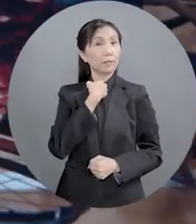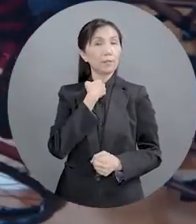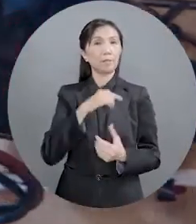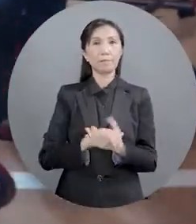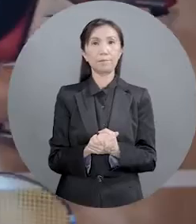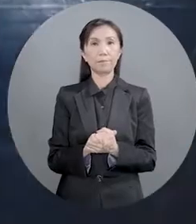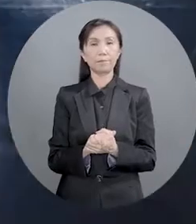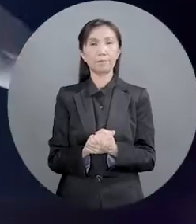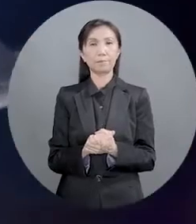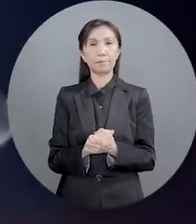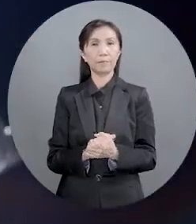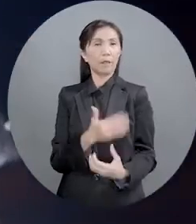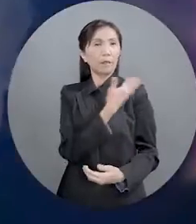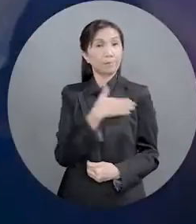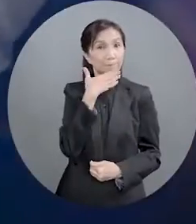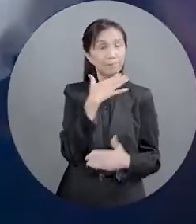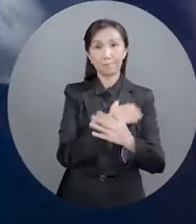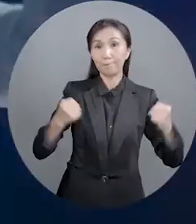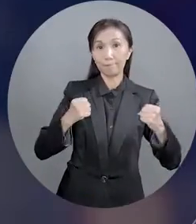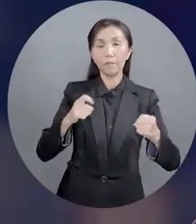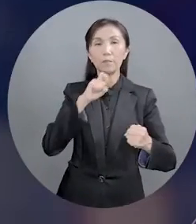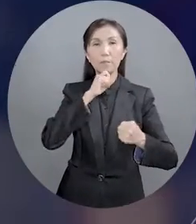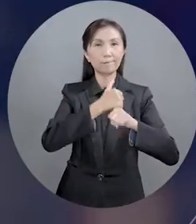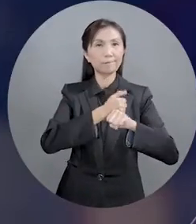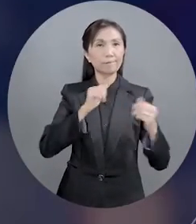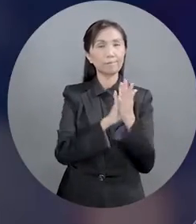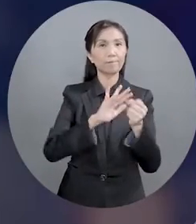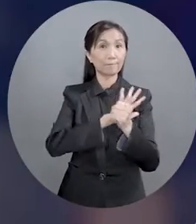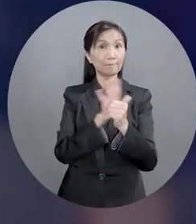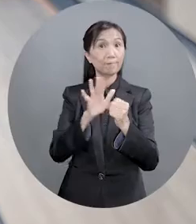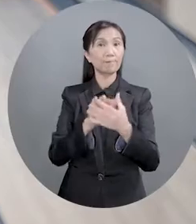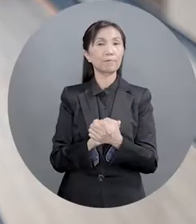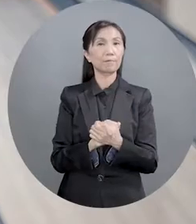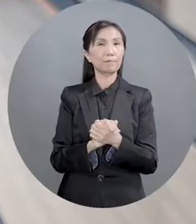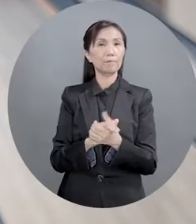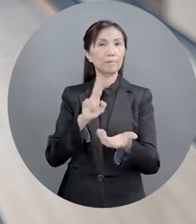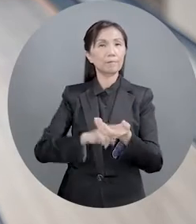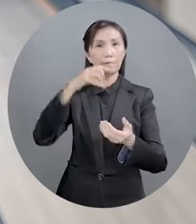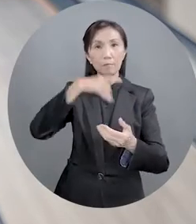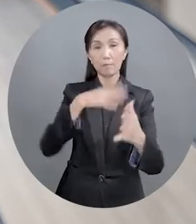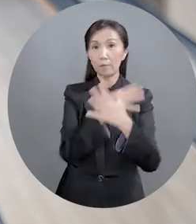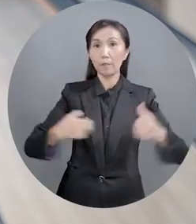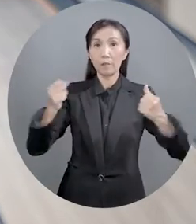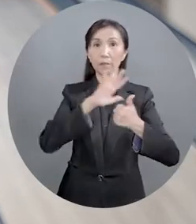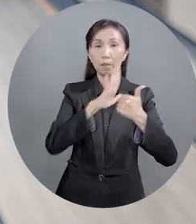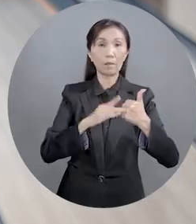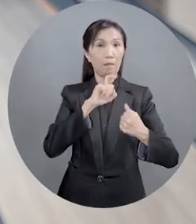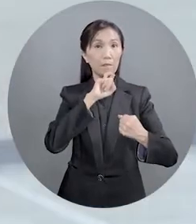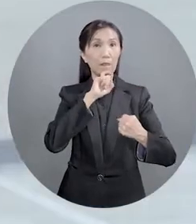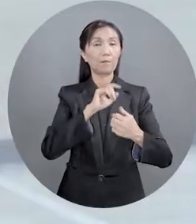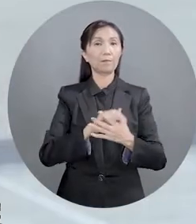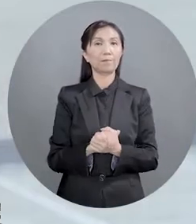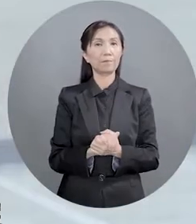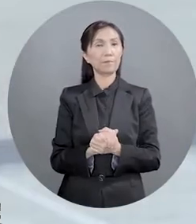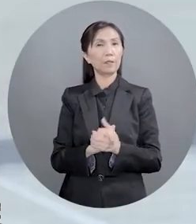冠疫苗。 无论几后生几健康，都有机会感染新冠病毒。 病毒总可能对健康造成长远影